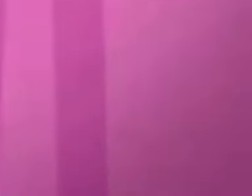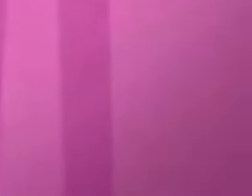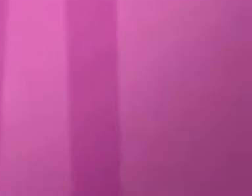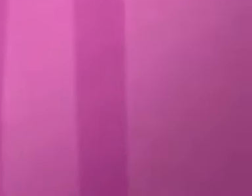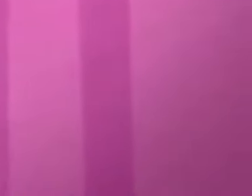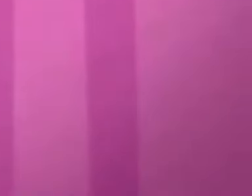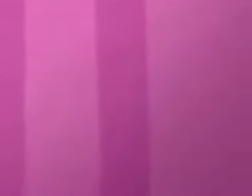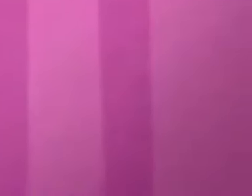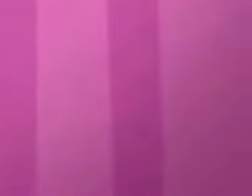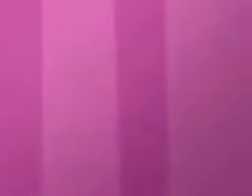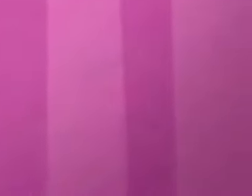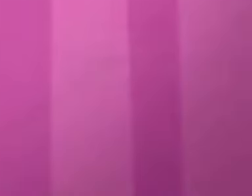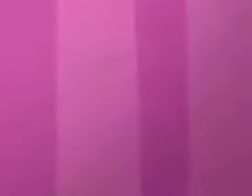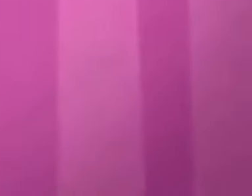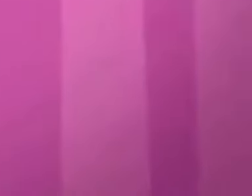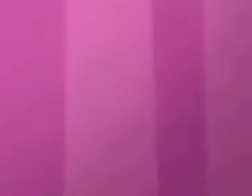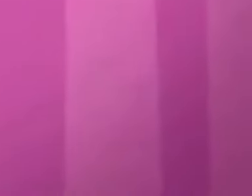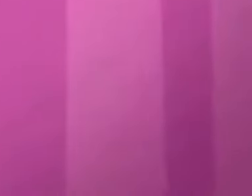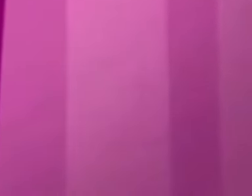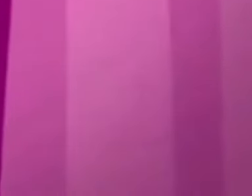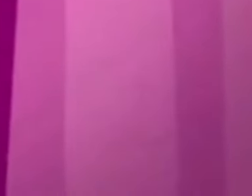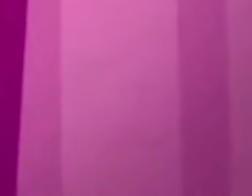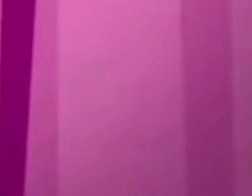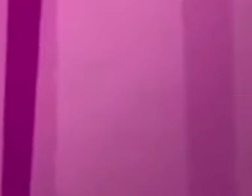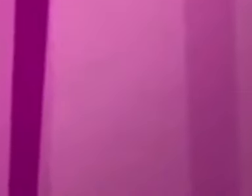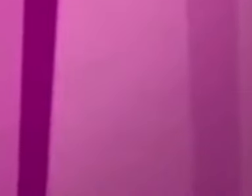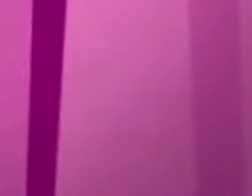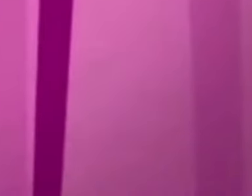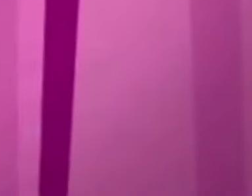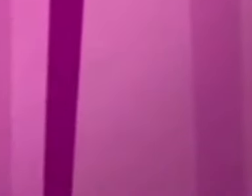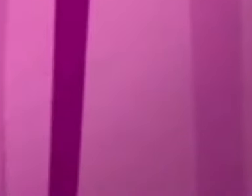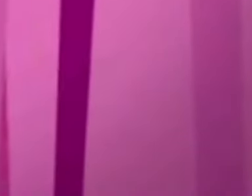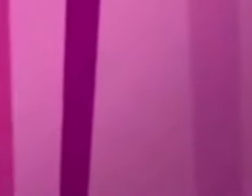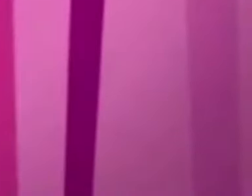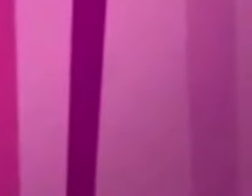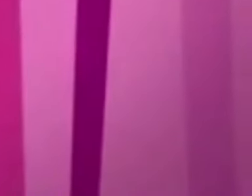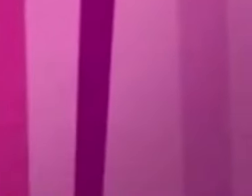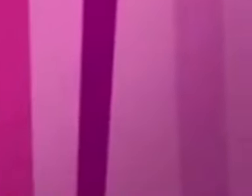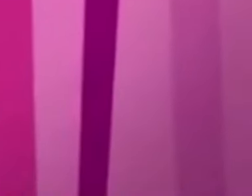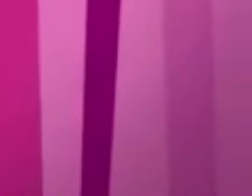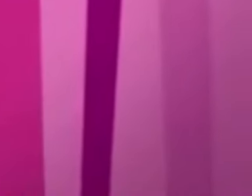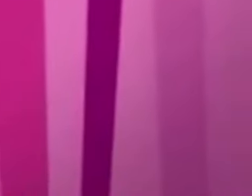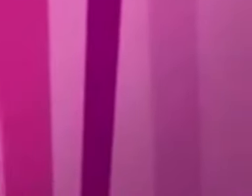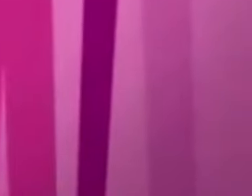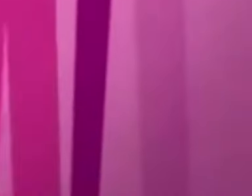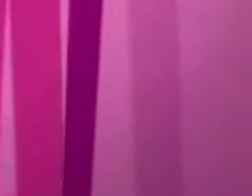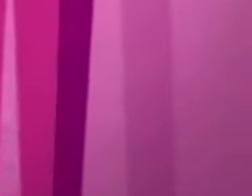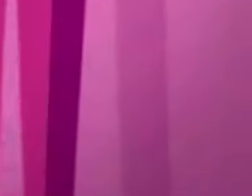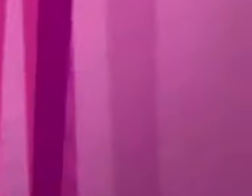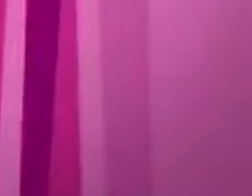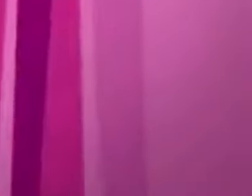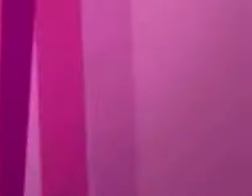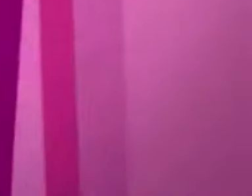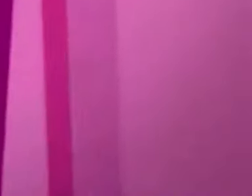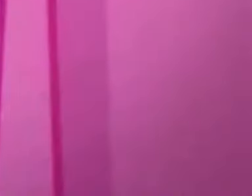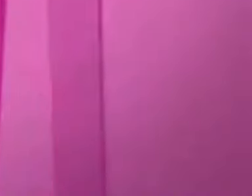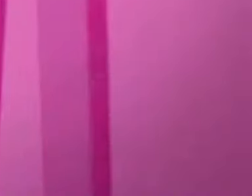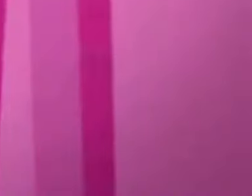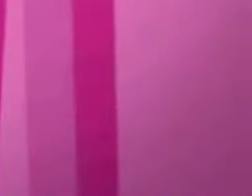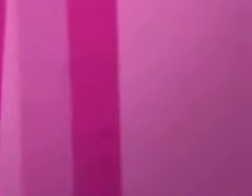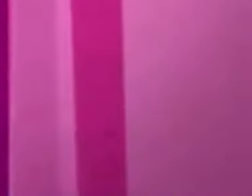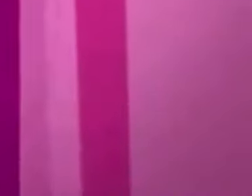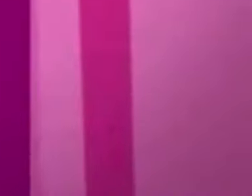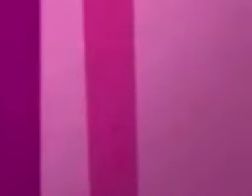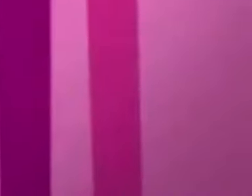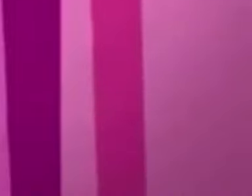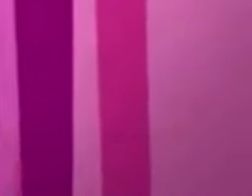Kutoka kwa wanarika, pia nao wako na shukurani nyingi kwa sababu ya vile tulivyo simama na wao last week.